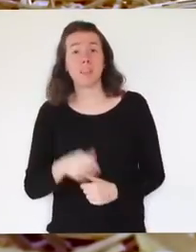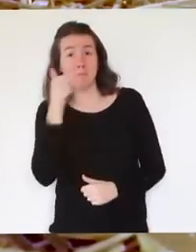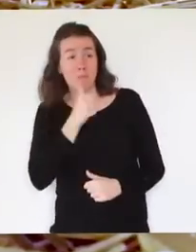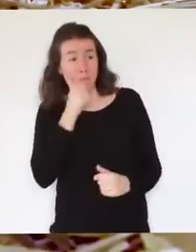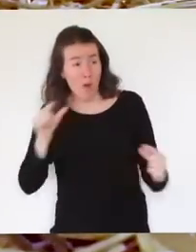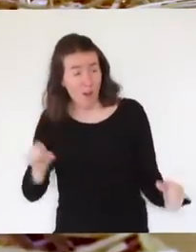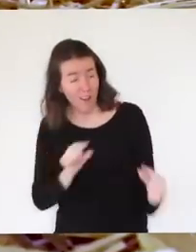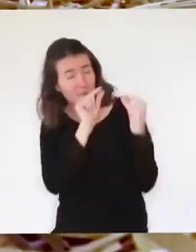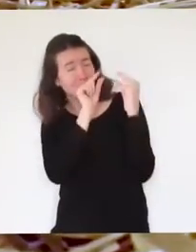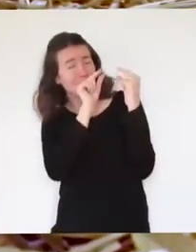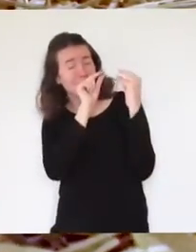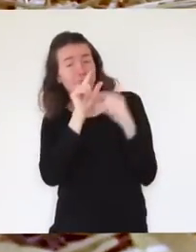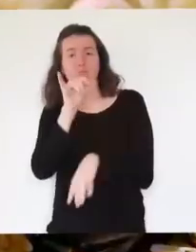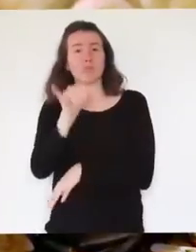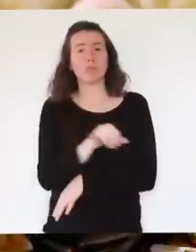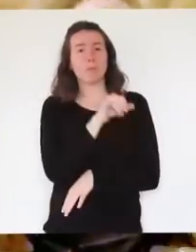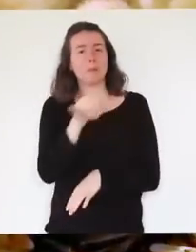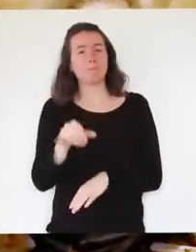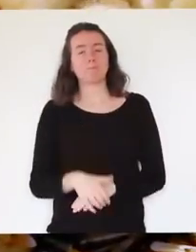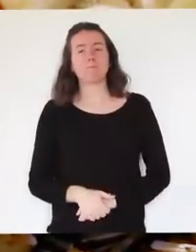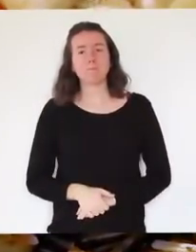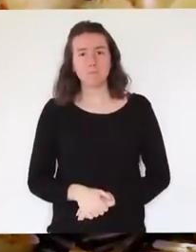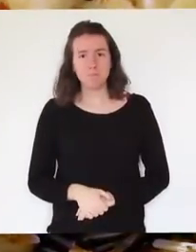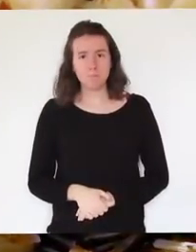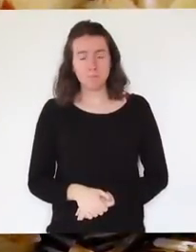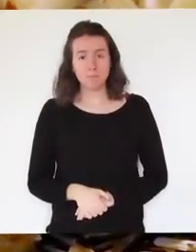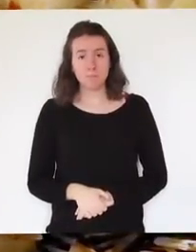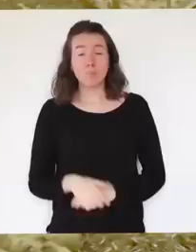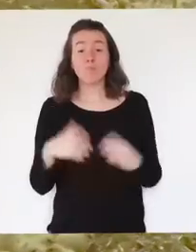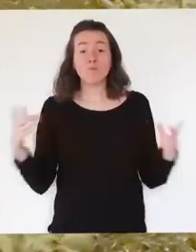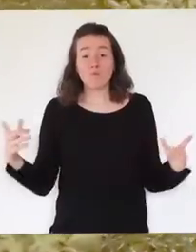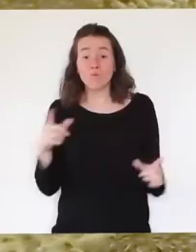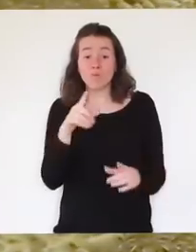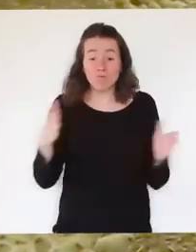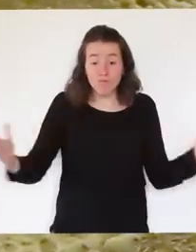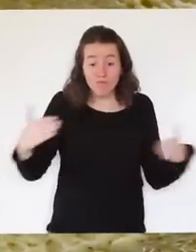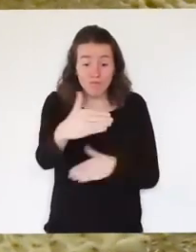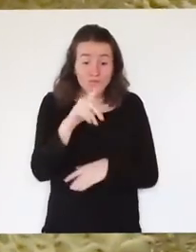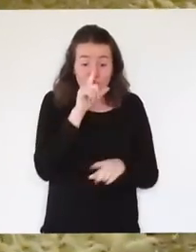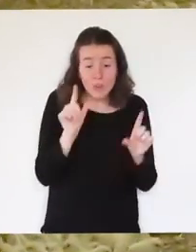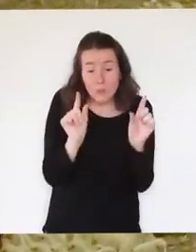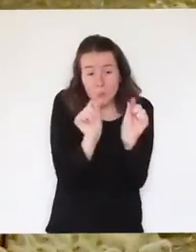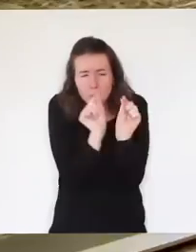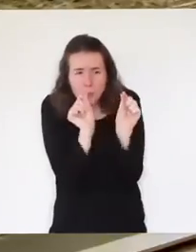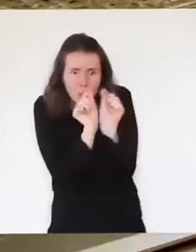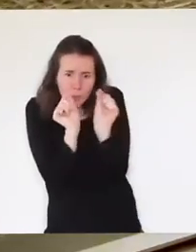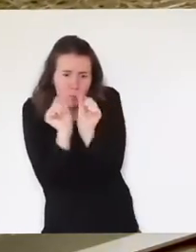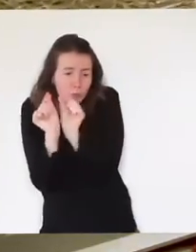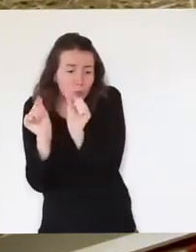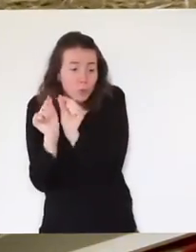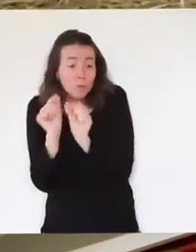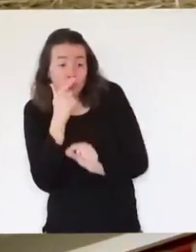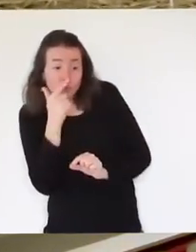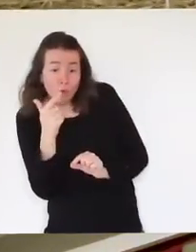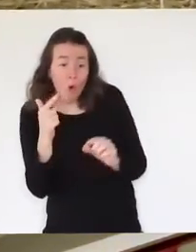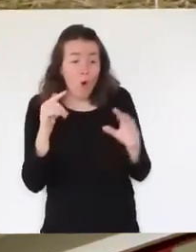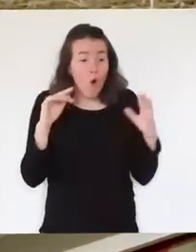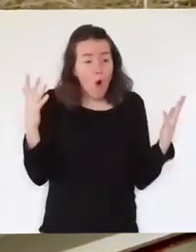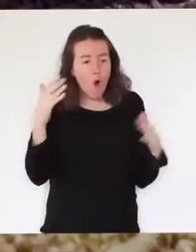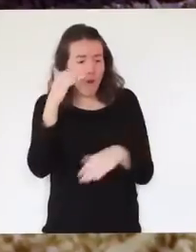eu de contact avec leur mère. Ils sont des dizaines de milliers. Mais blottis les uns contre les autres, ils semblent avoir beaucoup de